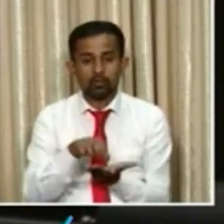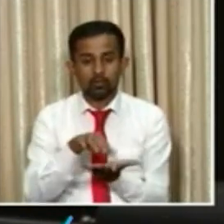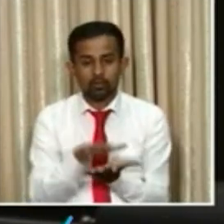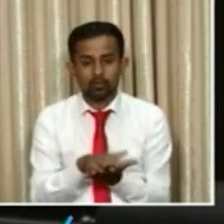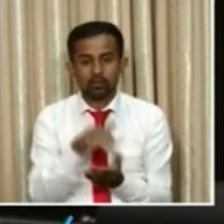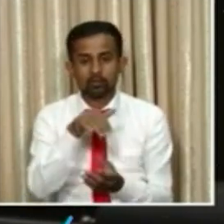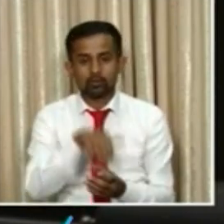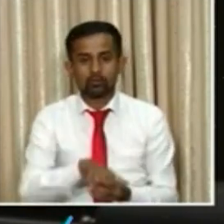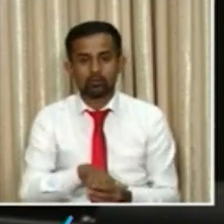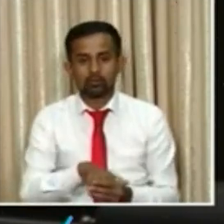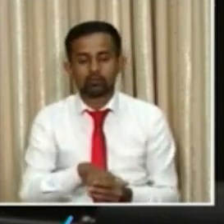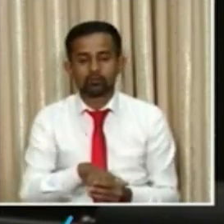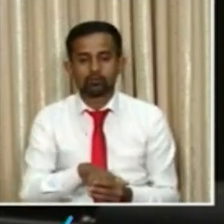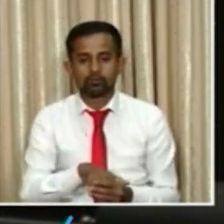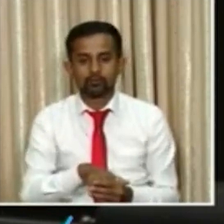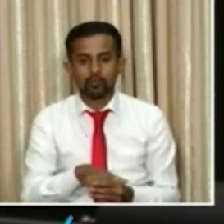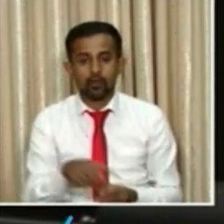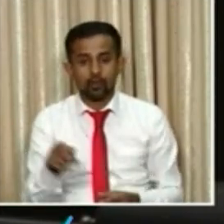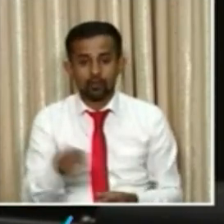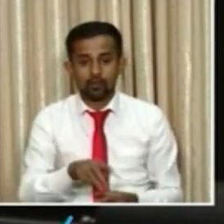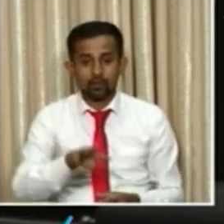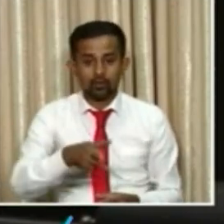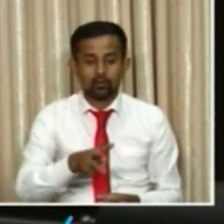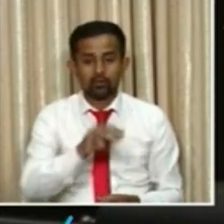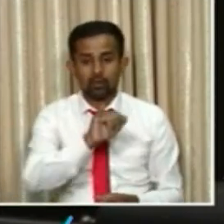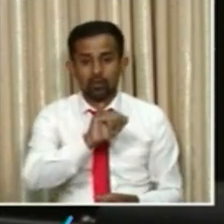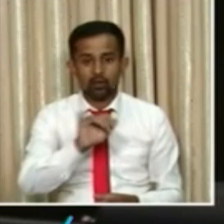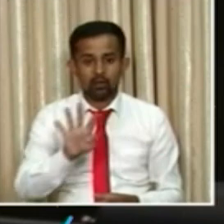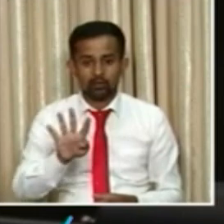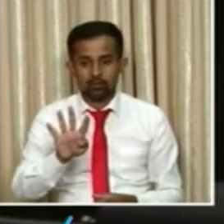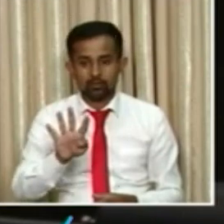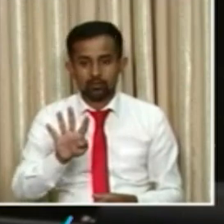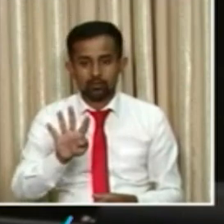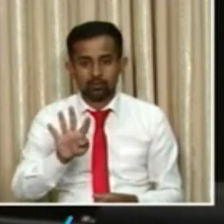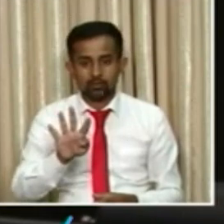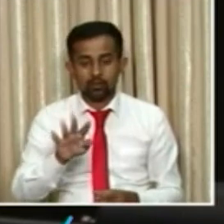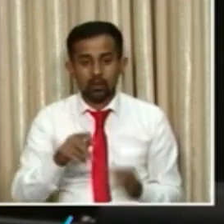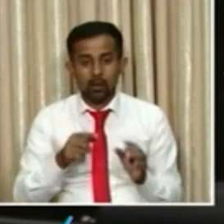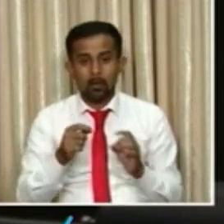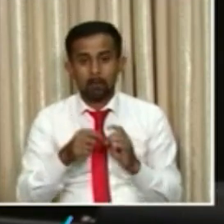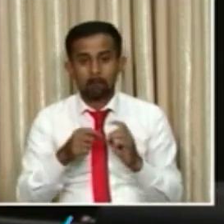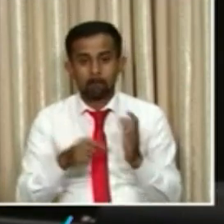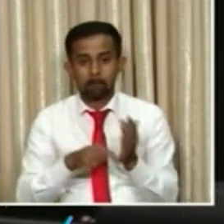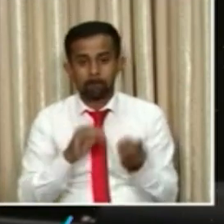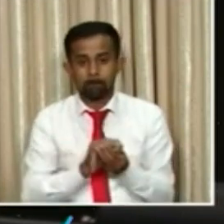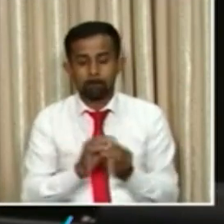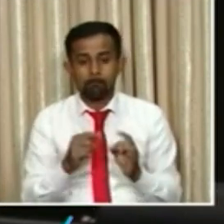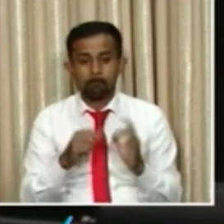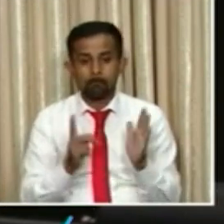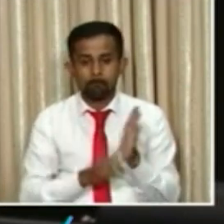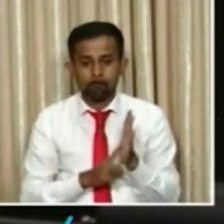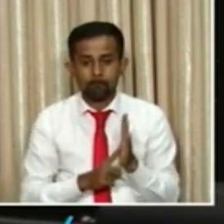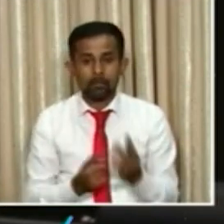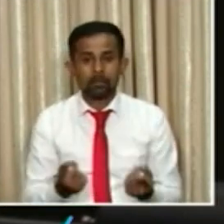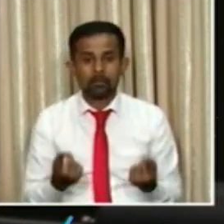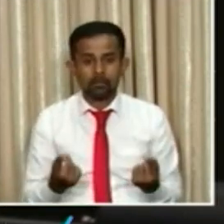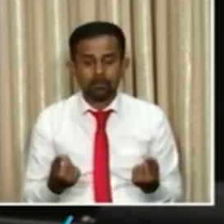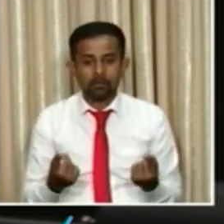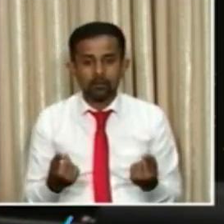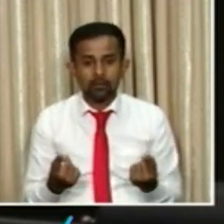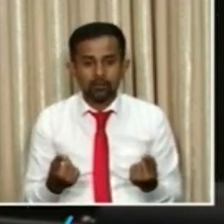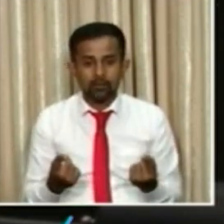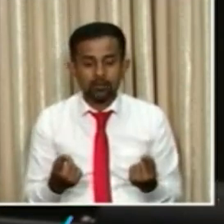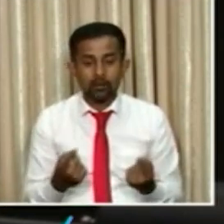තුල දින 364 භාණ්ඩාගාර බිල්පත් සඳහා ඉල්ලුම ඒ